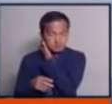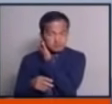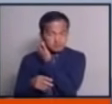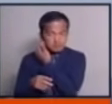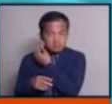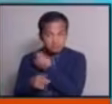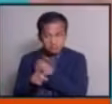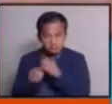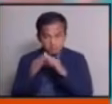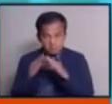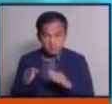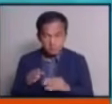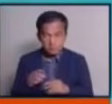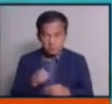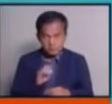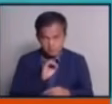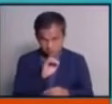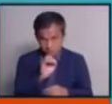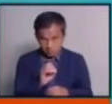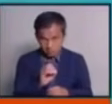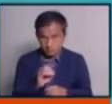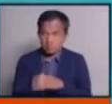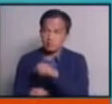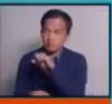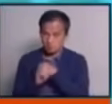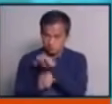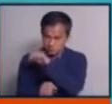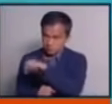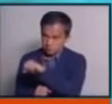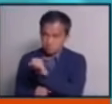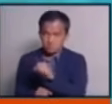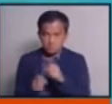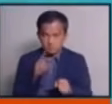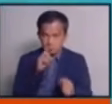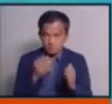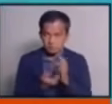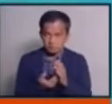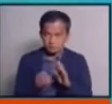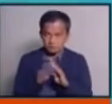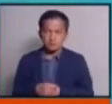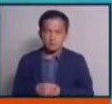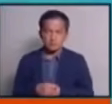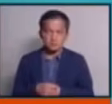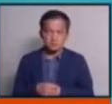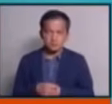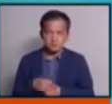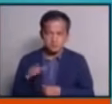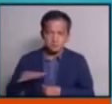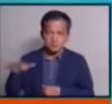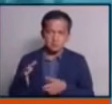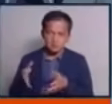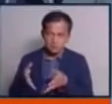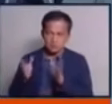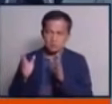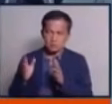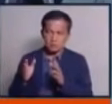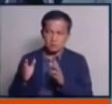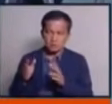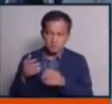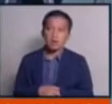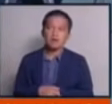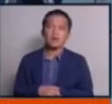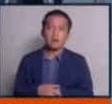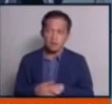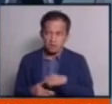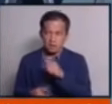yung bahay na yun, ikaw may-ari. Opo. Ito nga yung dokumento, patunay. At nagkaroon na ito ng barangay resolution. Sila ay pumapayag at sila ay pinapaalis